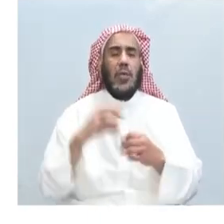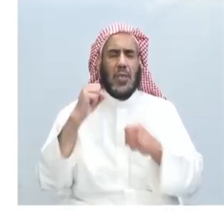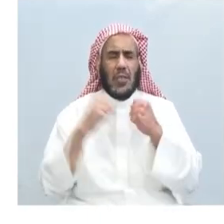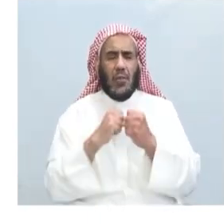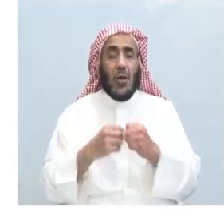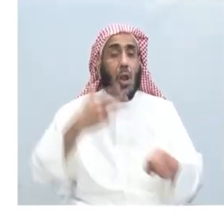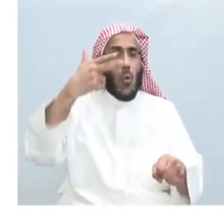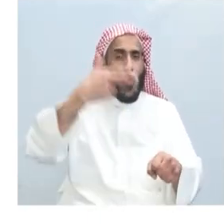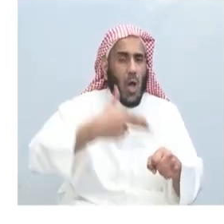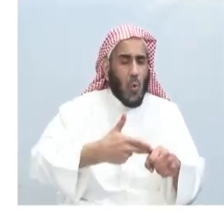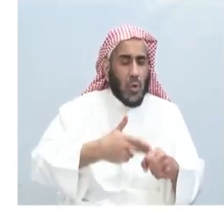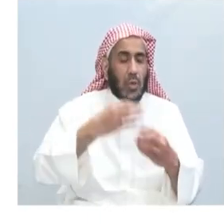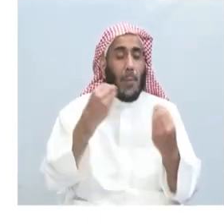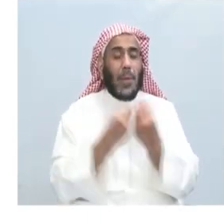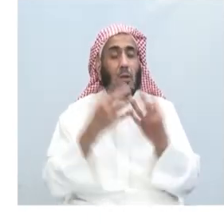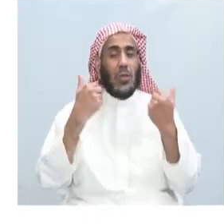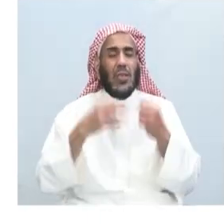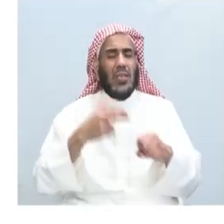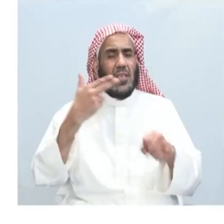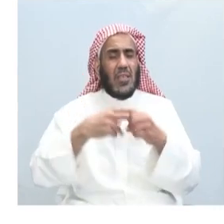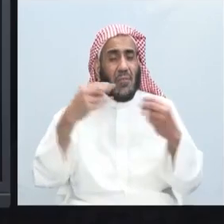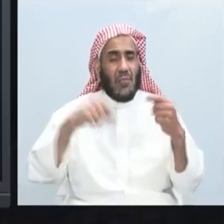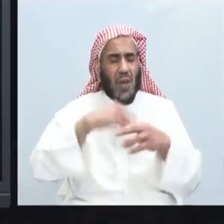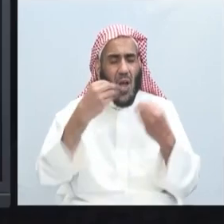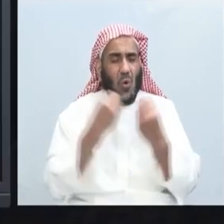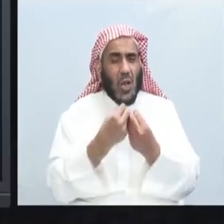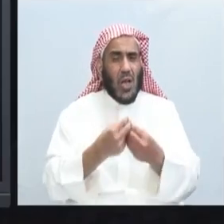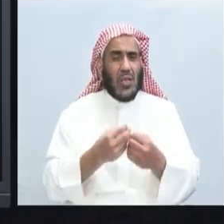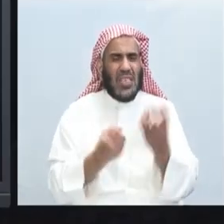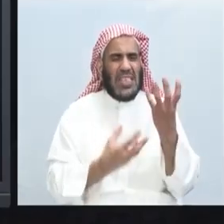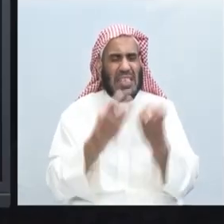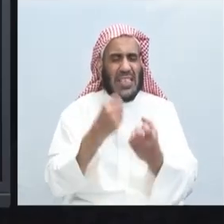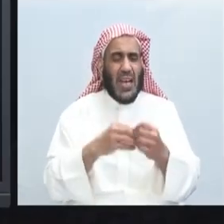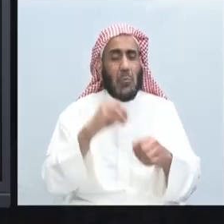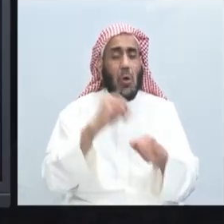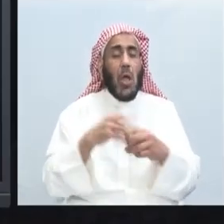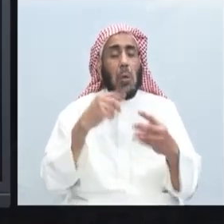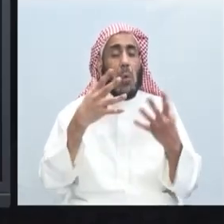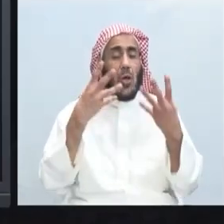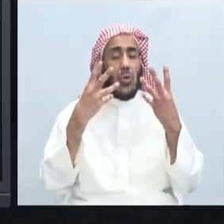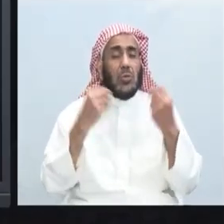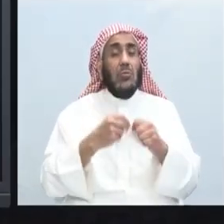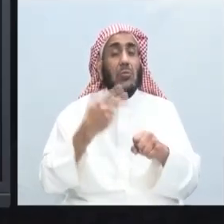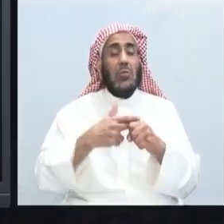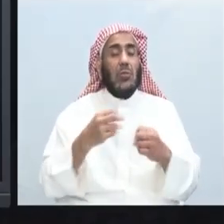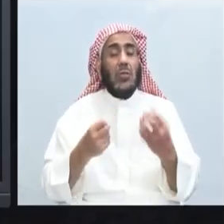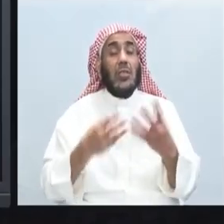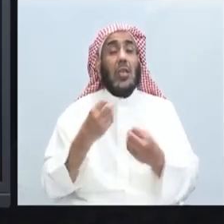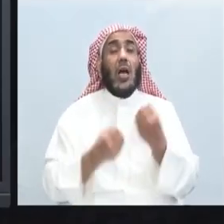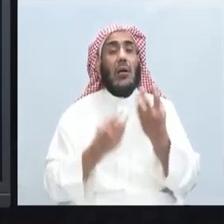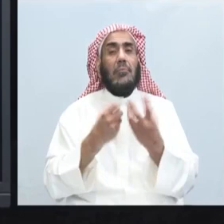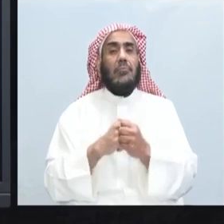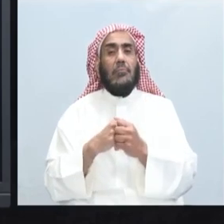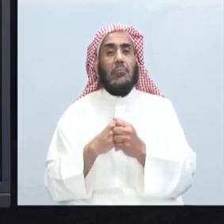الوقود مع الاكسجين تسمى بتفاعلات الاحتراق فاي ماده موجوده مع الاكسجين يسمى هذا التفاعل تفاعل